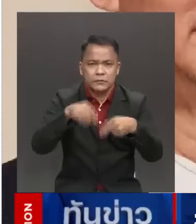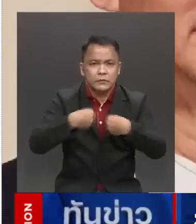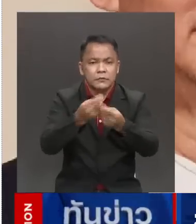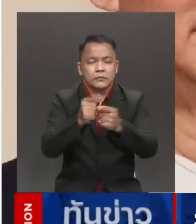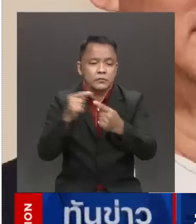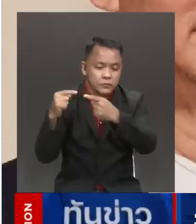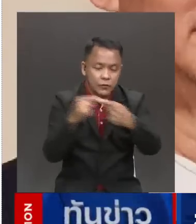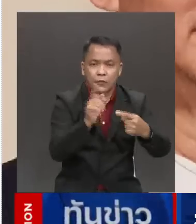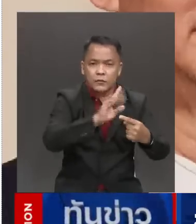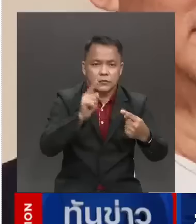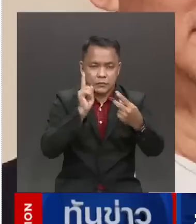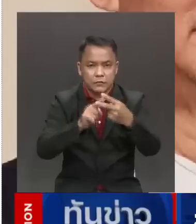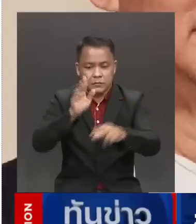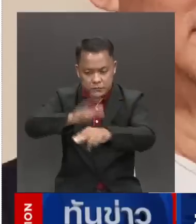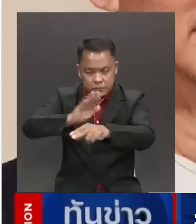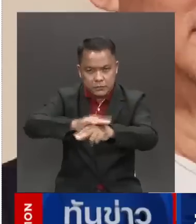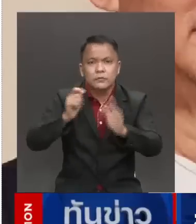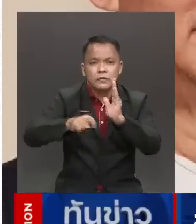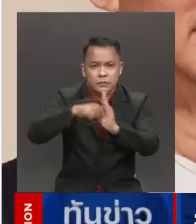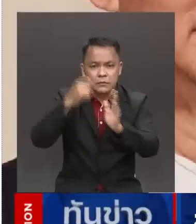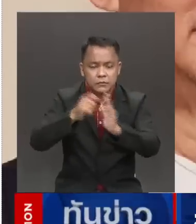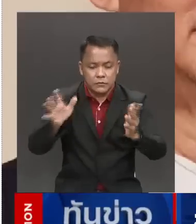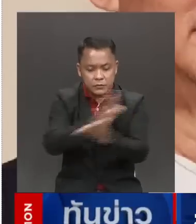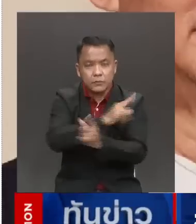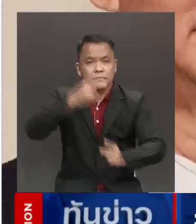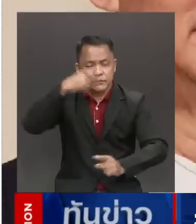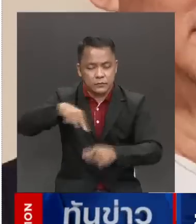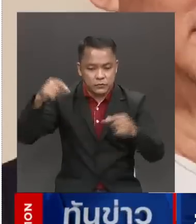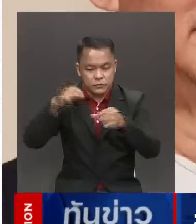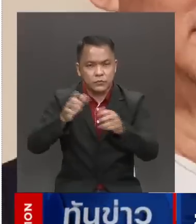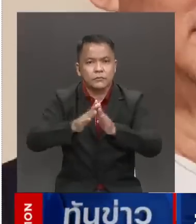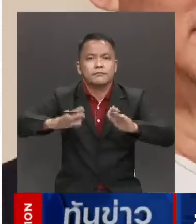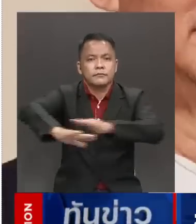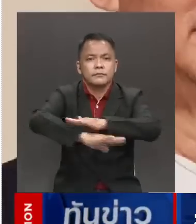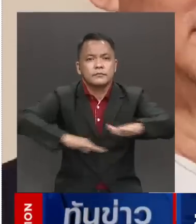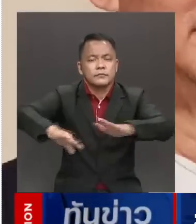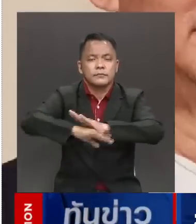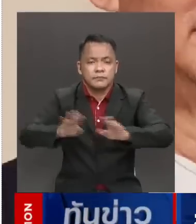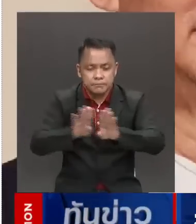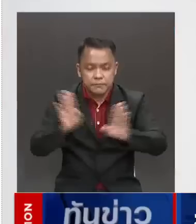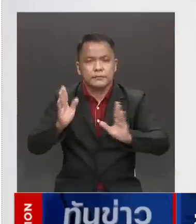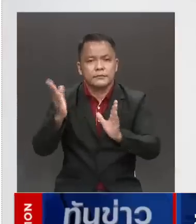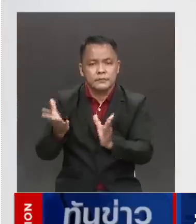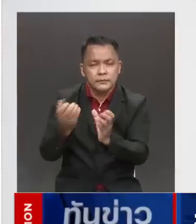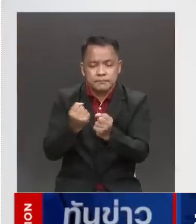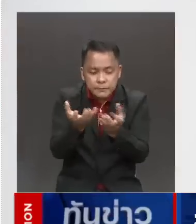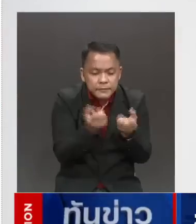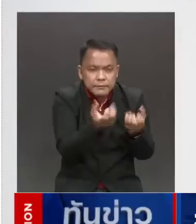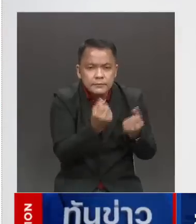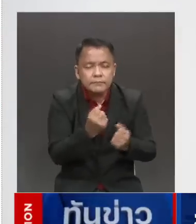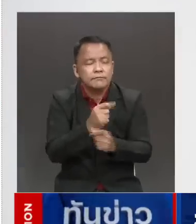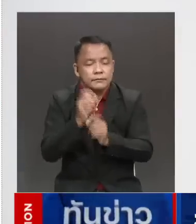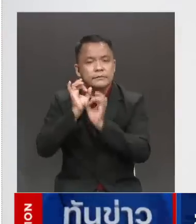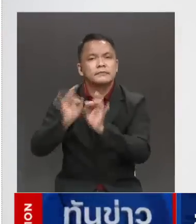ไม่ส่งต่อแล้วก็หนึ่งเตือนด้วยเหตุผลสังคมไทยจะได้กลับมาอยู่บนพื้นฐานการเปิดรับความเห็นต่างโดย